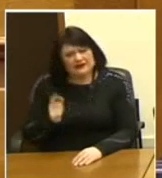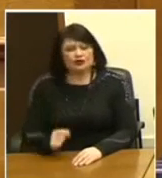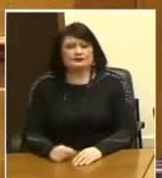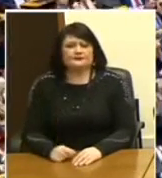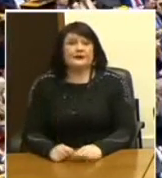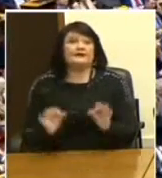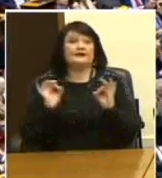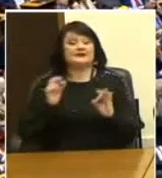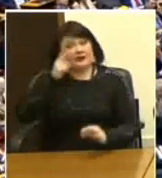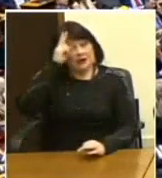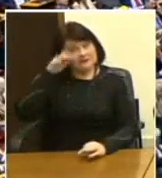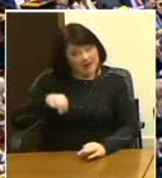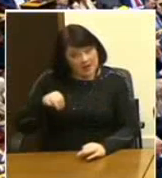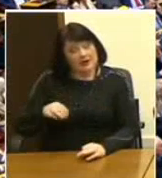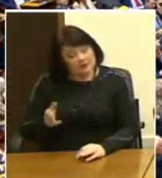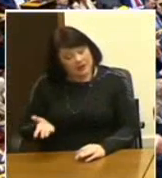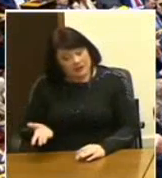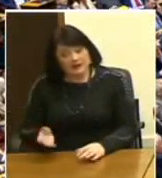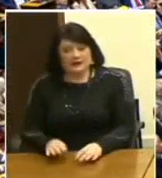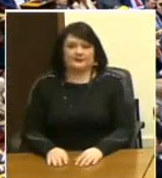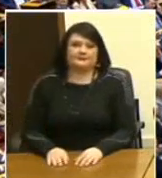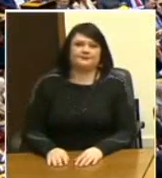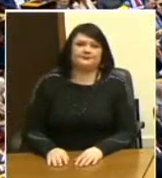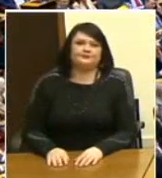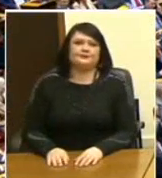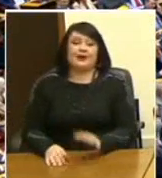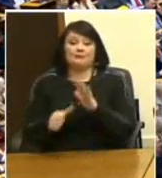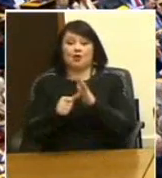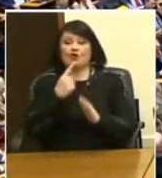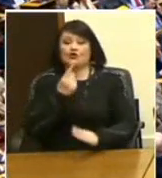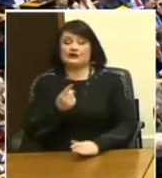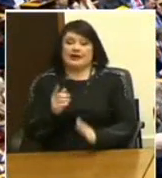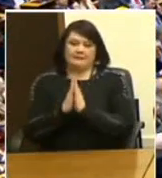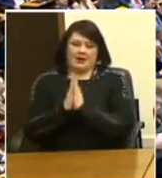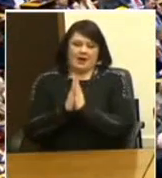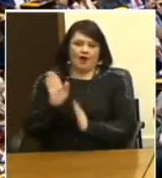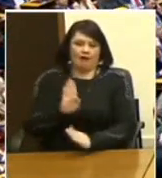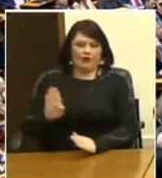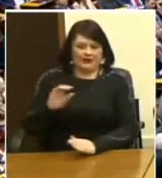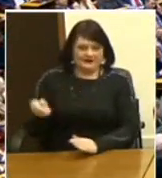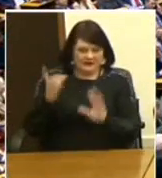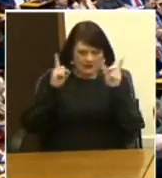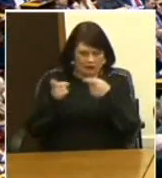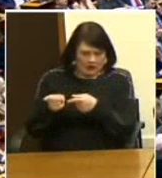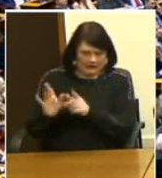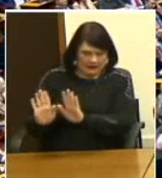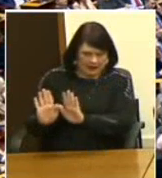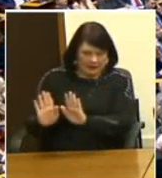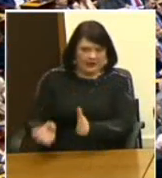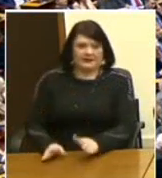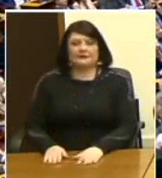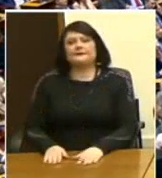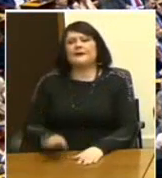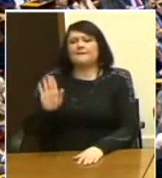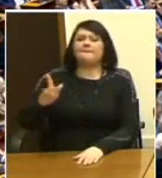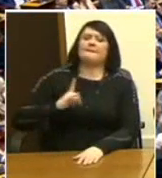κυρία Μέρκελ, βεβαίως, ναι, βεβαίως. Κυρία Βούλτεψη. Κυρία Βούλτεψη. Θα φτάσουμε τώρα και στην κυρία Μέρκελ, μην ανησυχείτε. Θα φτάσουμε και σε